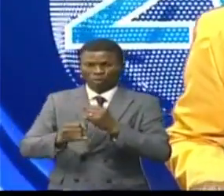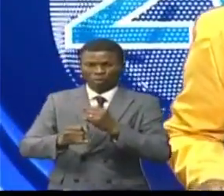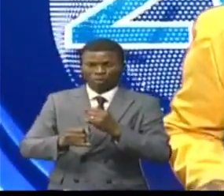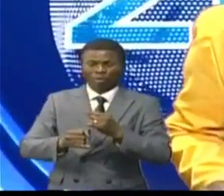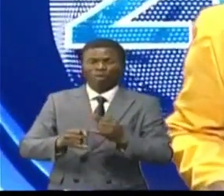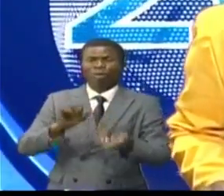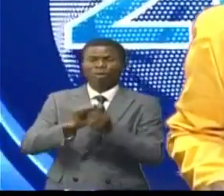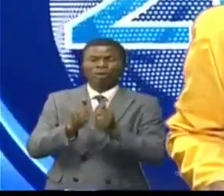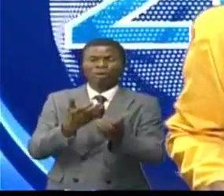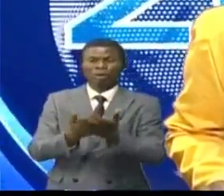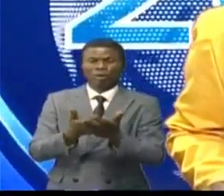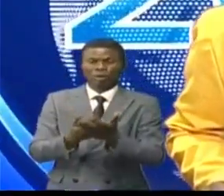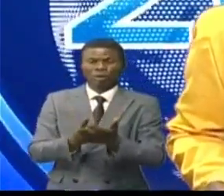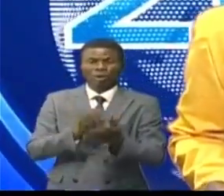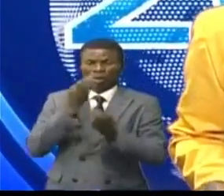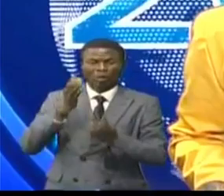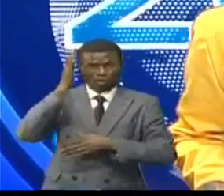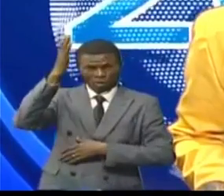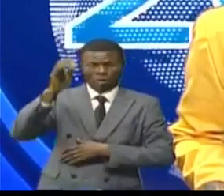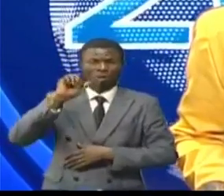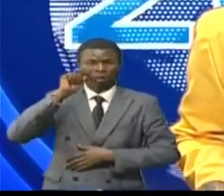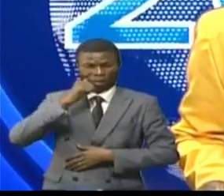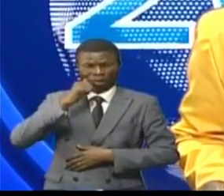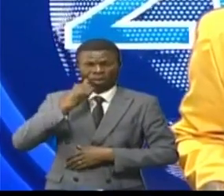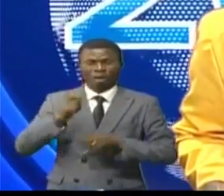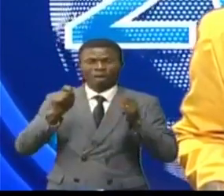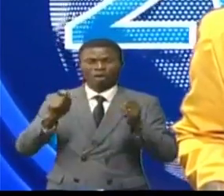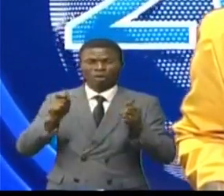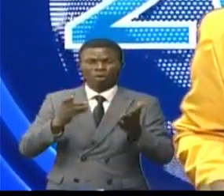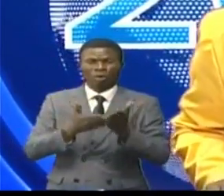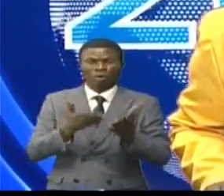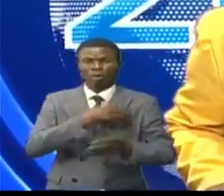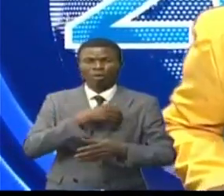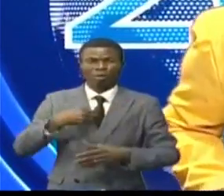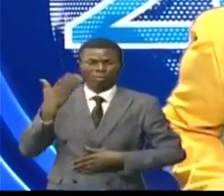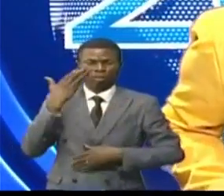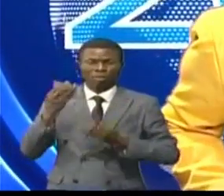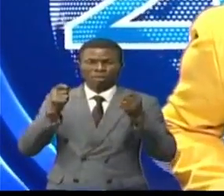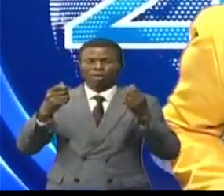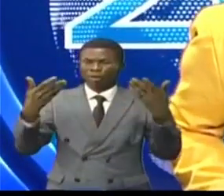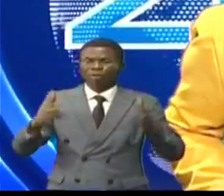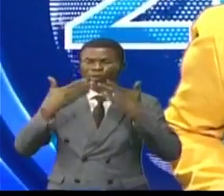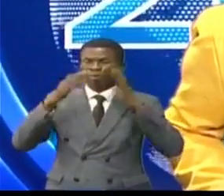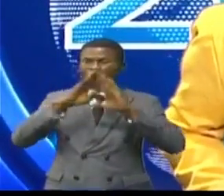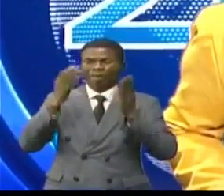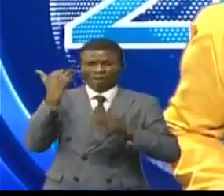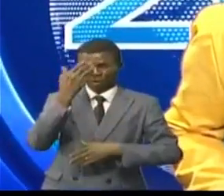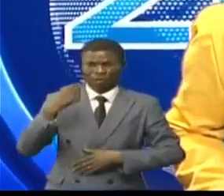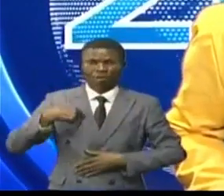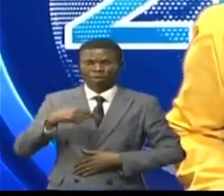travaux. Nous y reviendrons demain dans nos prochaines éditions. Mesdames, Messieurs, c'est la fin de ce journal. Merci de l'avoir suivi.